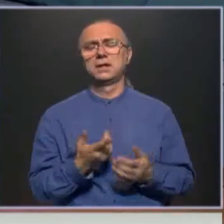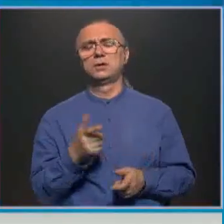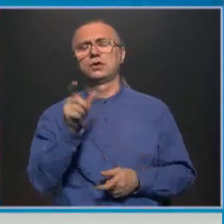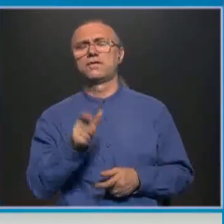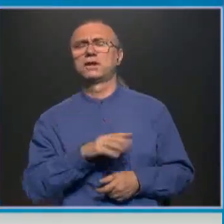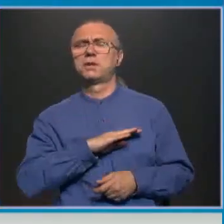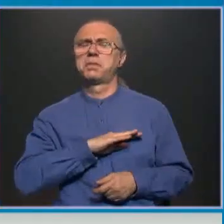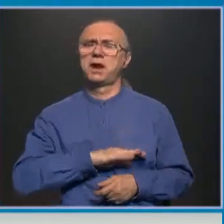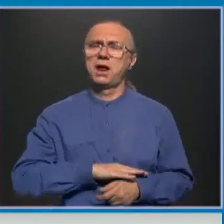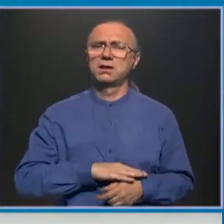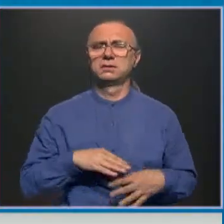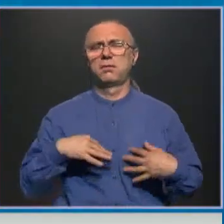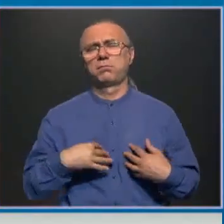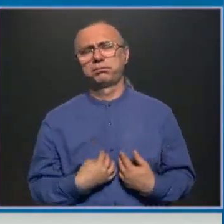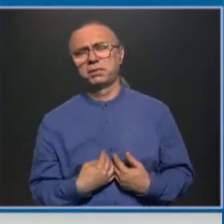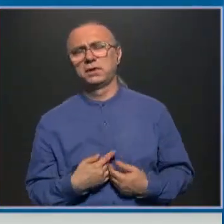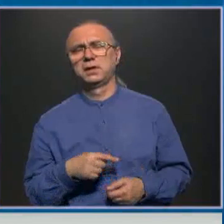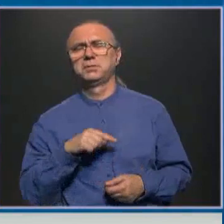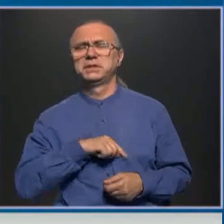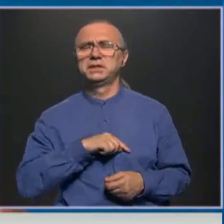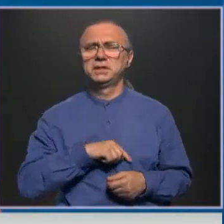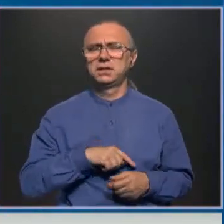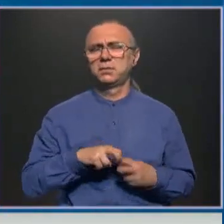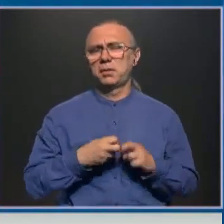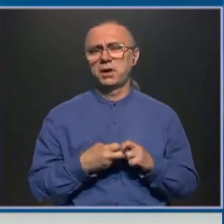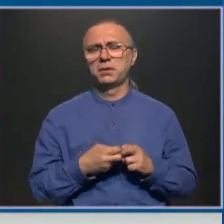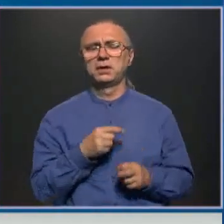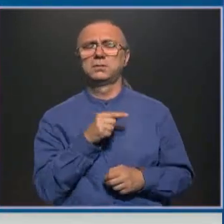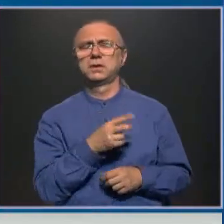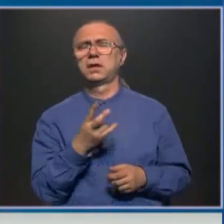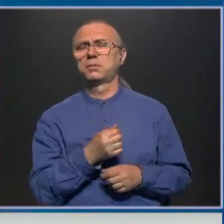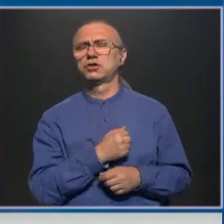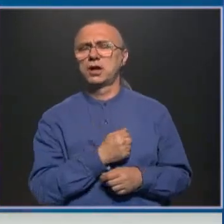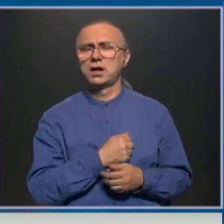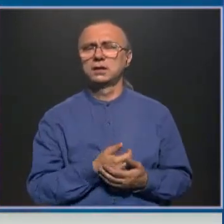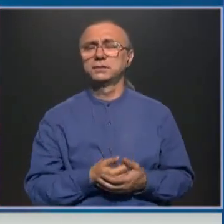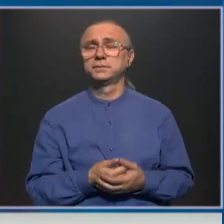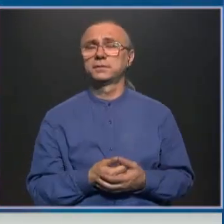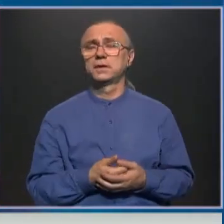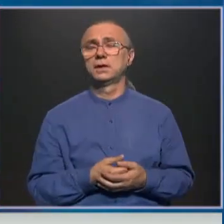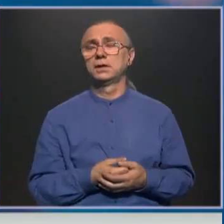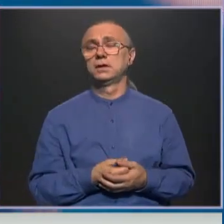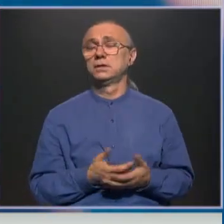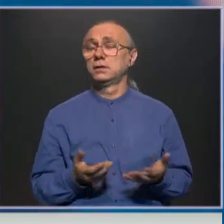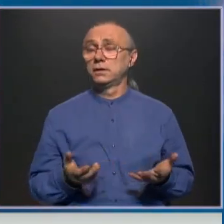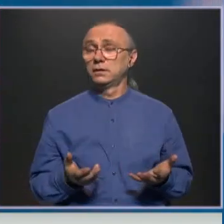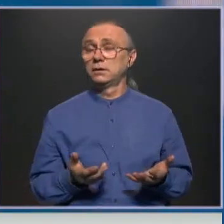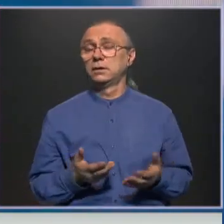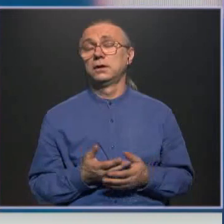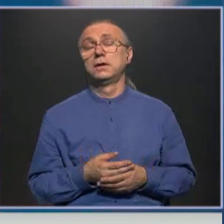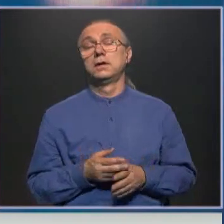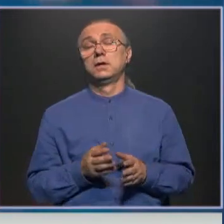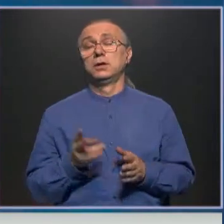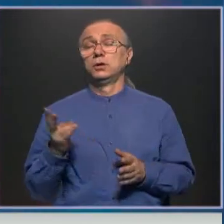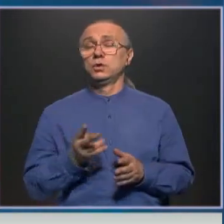депрессия, у тебя такой урон, психика потерпела, то тебе надо пожалеть, как-то вокруг приплясывать. Вот нужно все-таки найти эту золотую